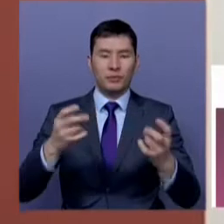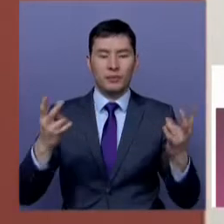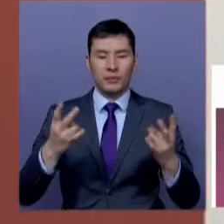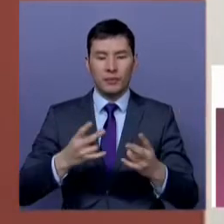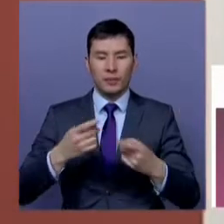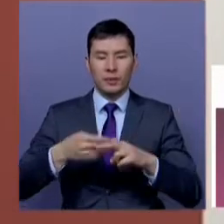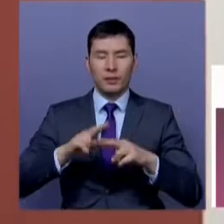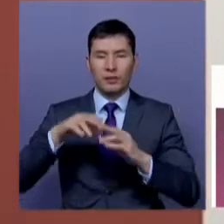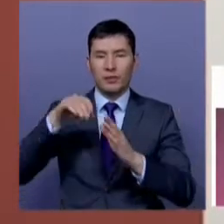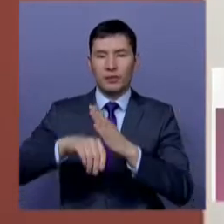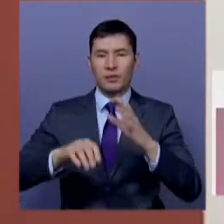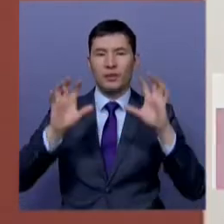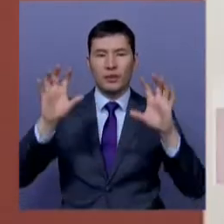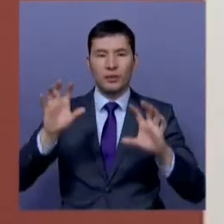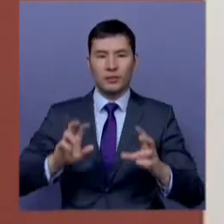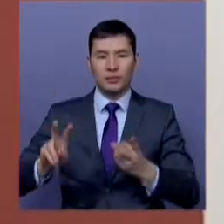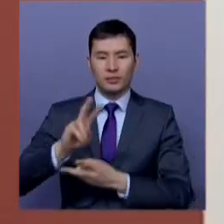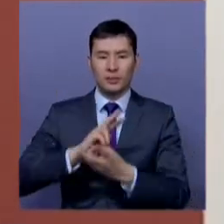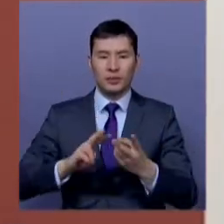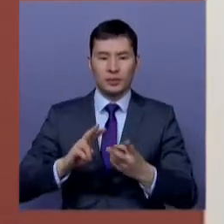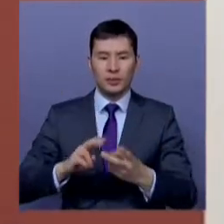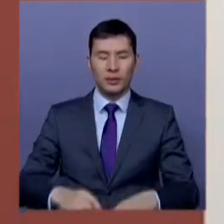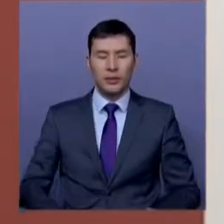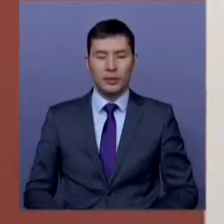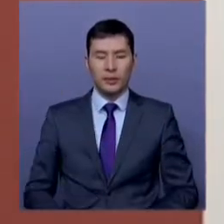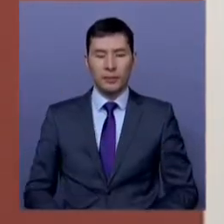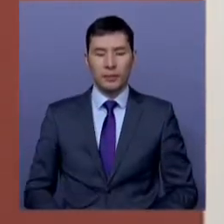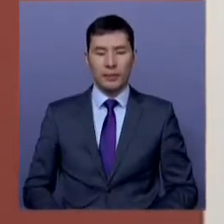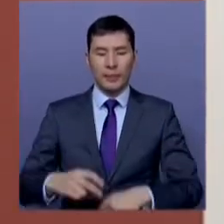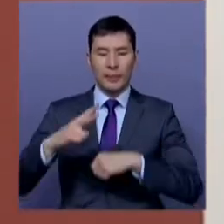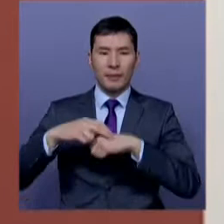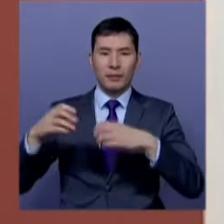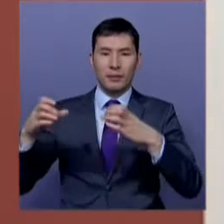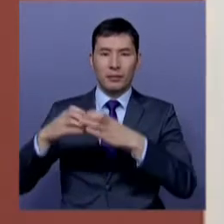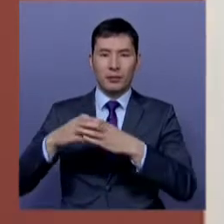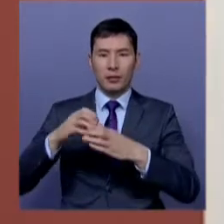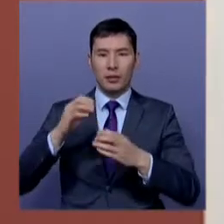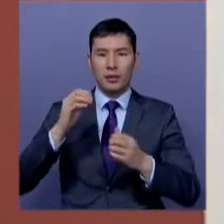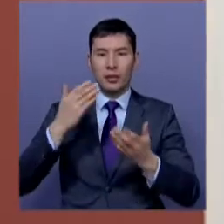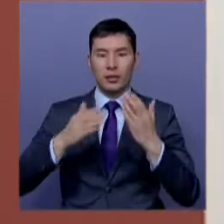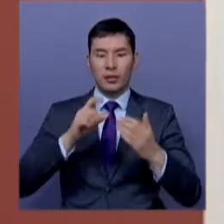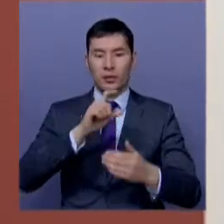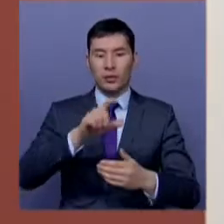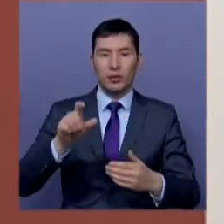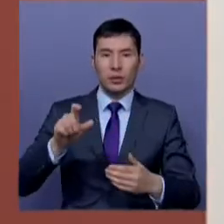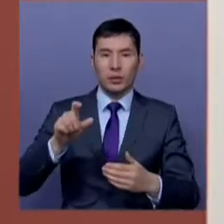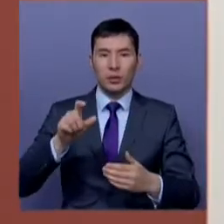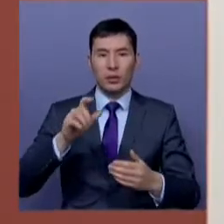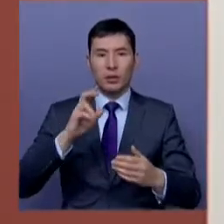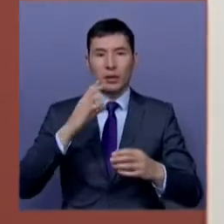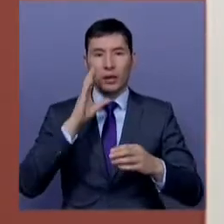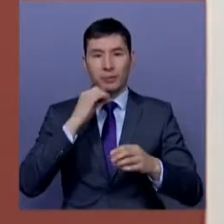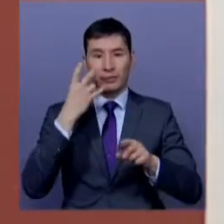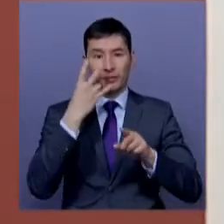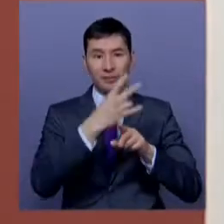құқық қорғау органдары бейбіт шеруге қатыспаушылардың қауіпсіздігіне жауап беруі керек. Құқық қорғау органдары егер адамдардың денсаулығына қауіп төнетін жағдай туындағанда ғана